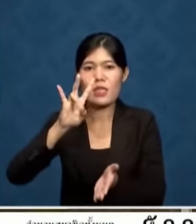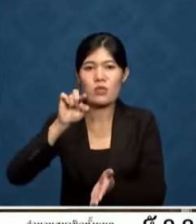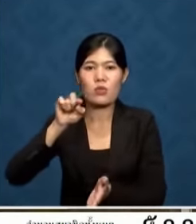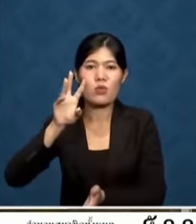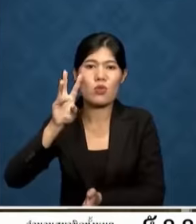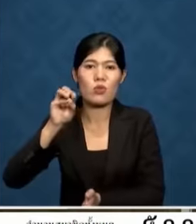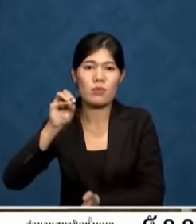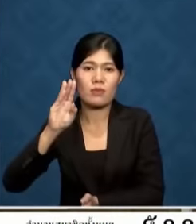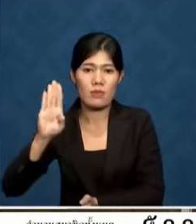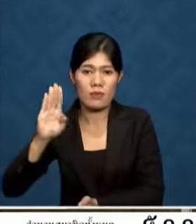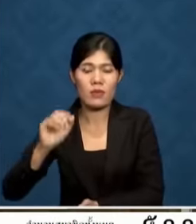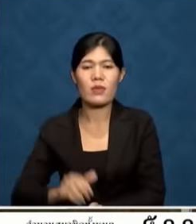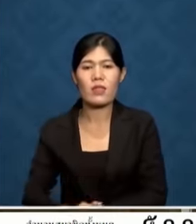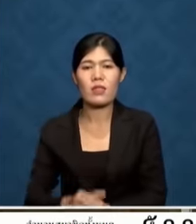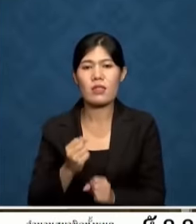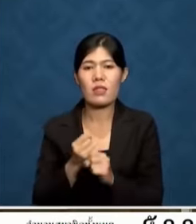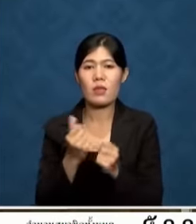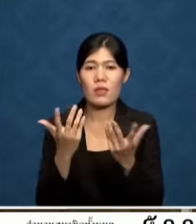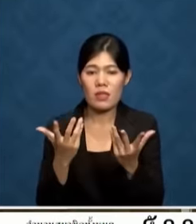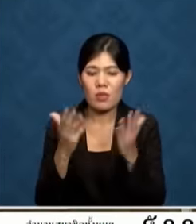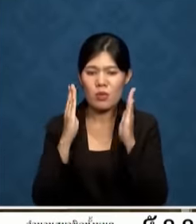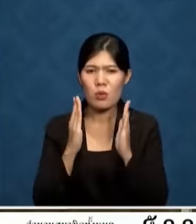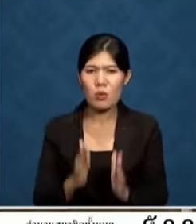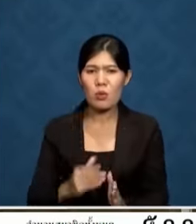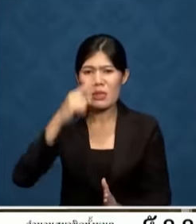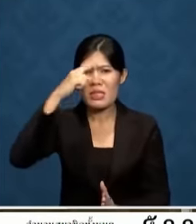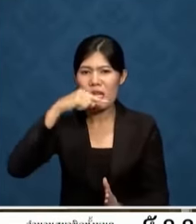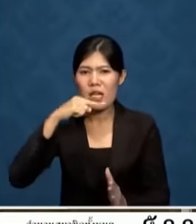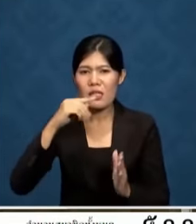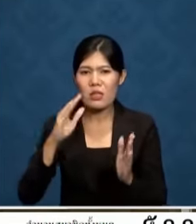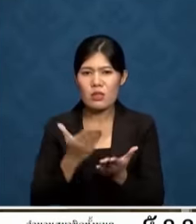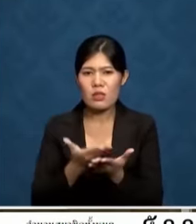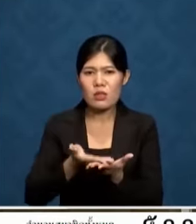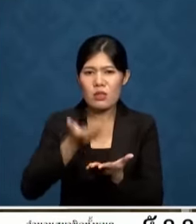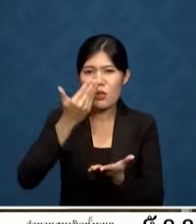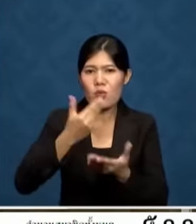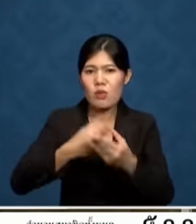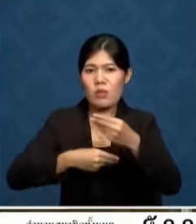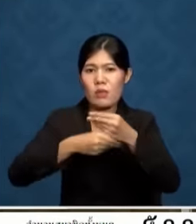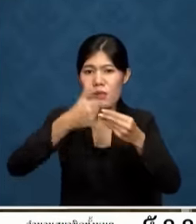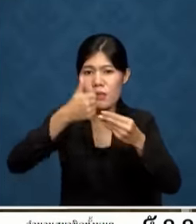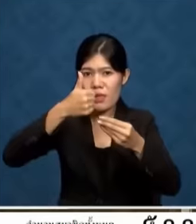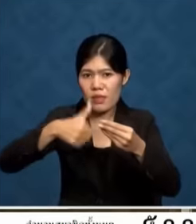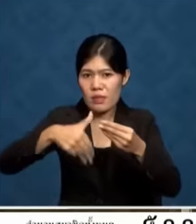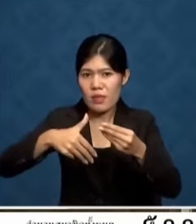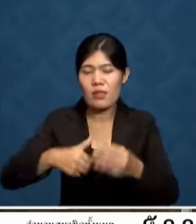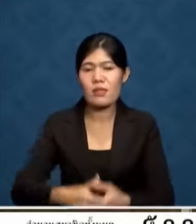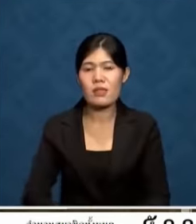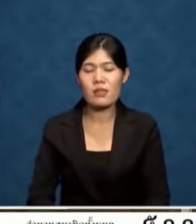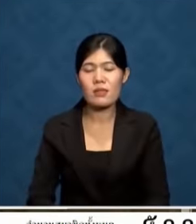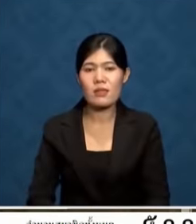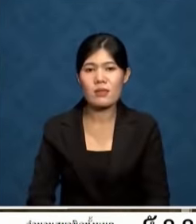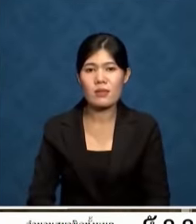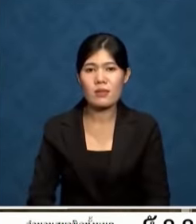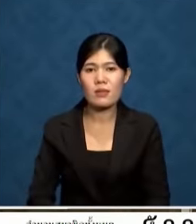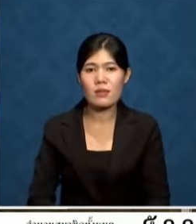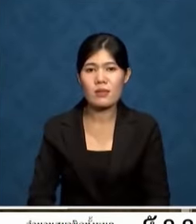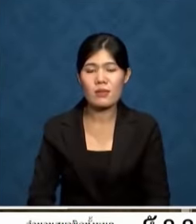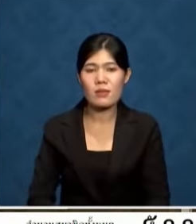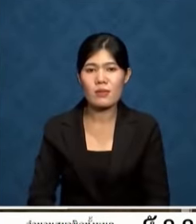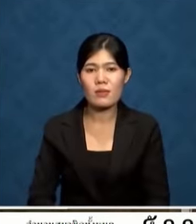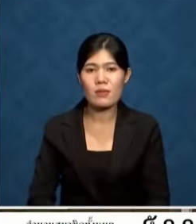สตางค์แล้วจะทำให้คนไทยรวยขึ้น 3เท่าใน 4ปีได้ยังไงที่พูดไม่ได้มีเจตนา